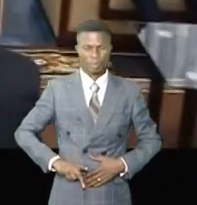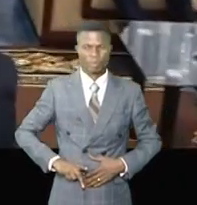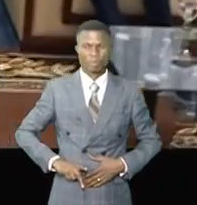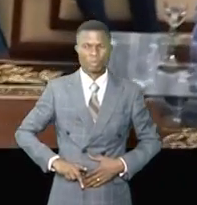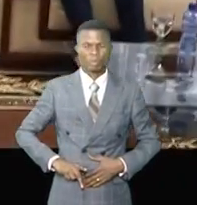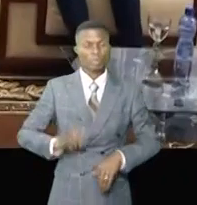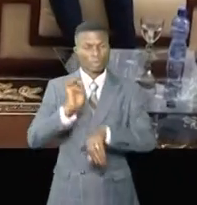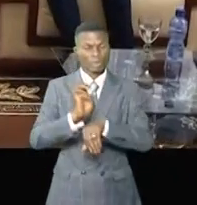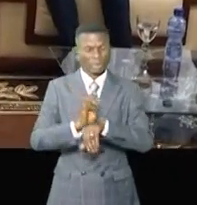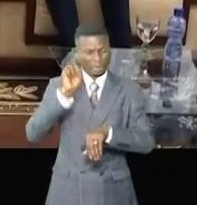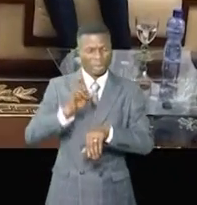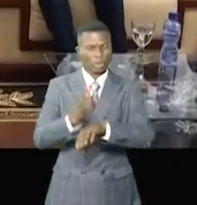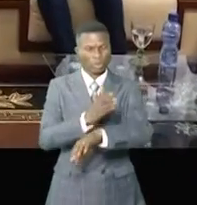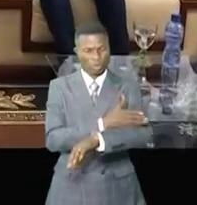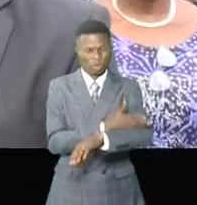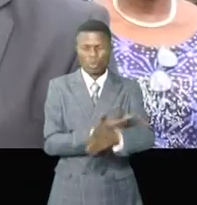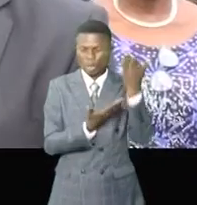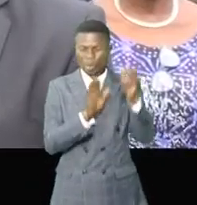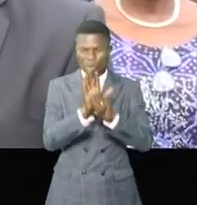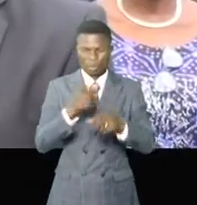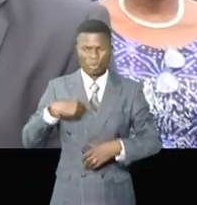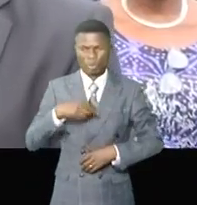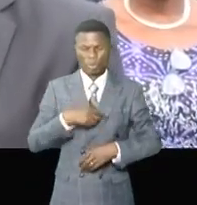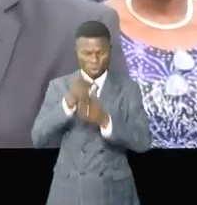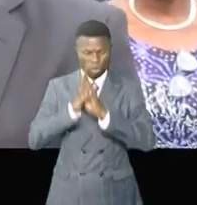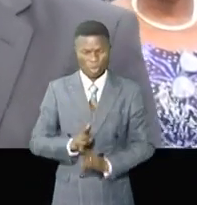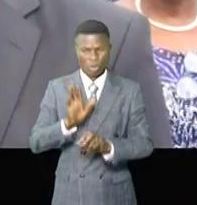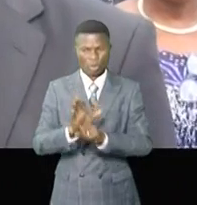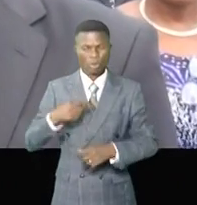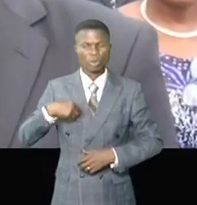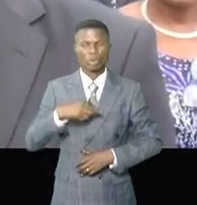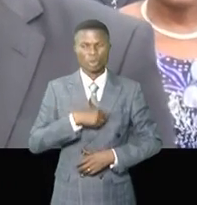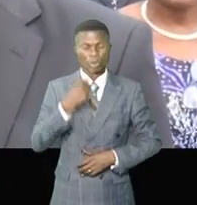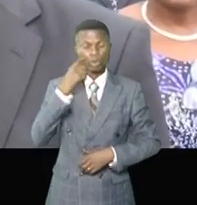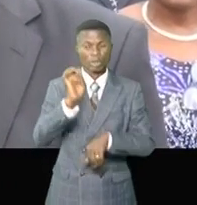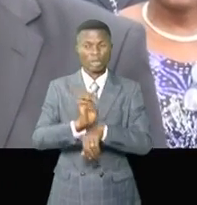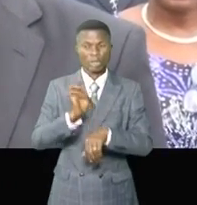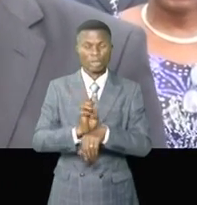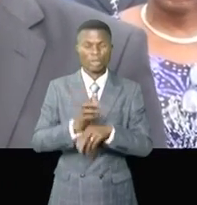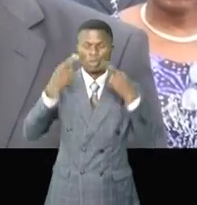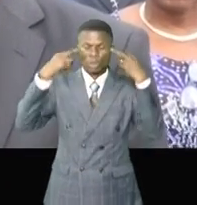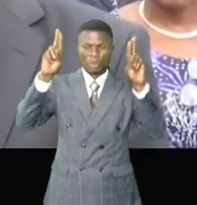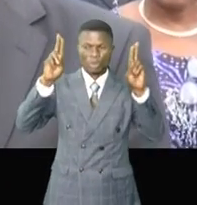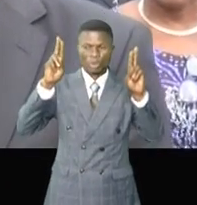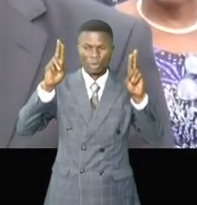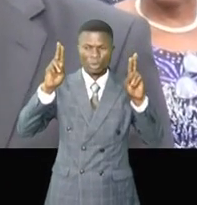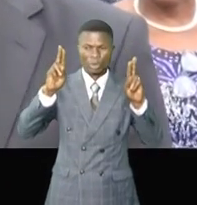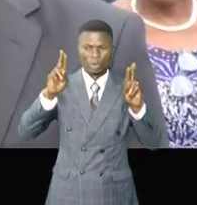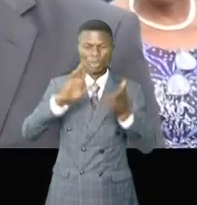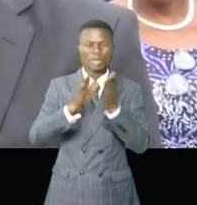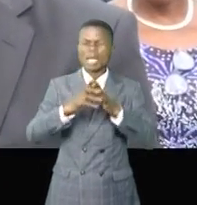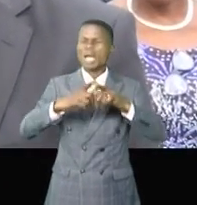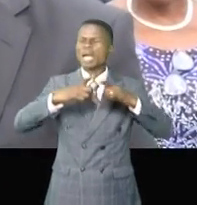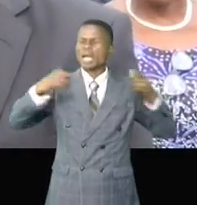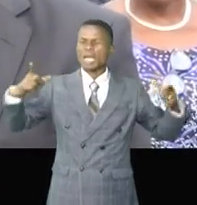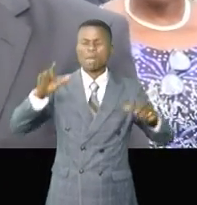cette église, elle est vraiment nécessaire pour ce pays. C'est un grand honneur de voir une église réussir et d'être plus grand et